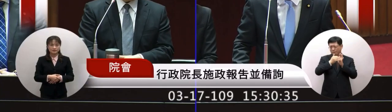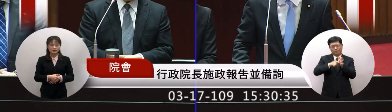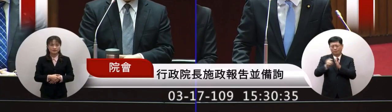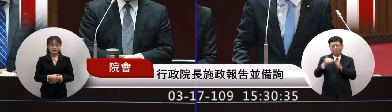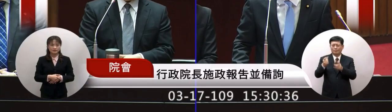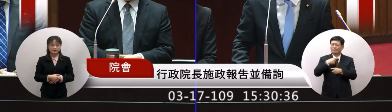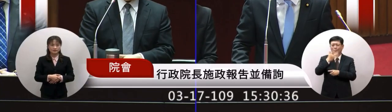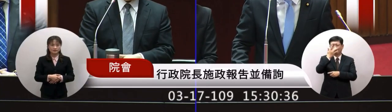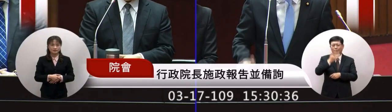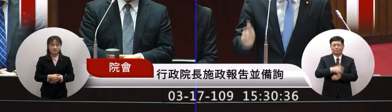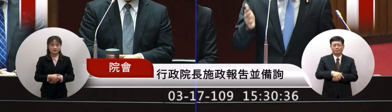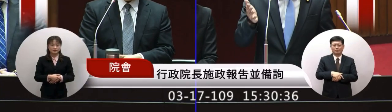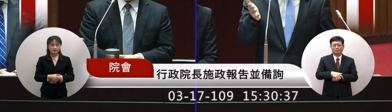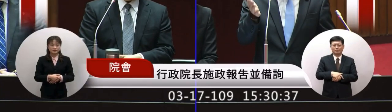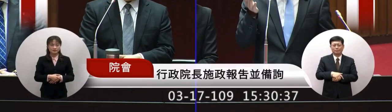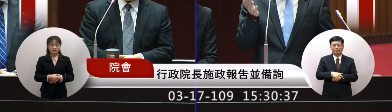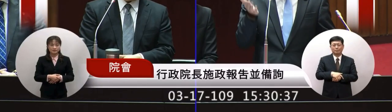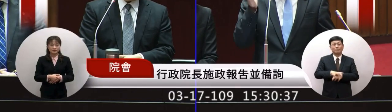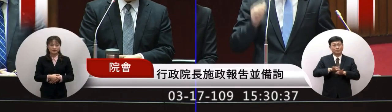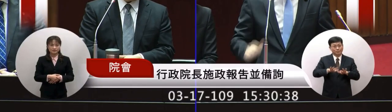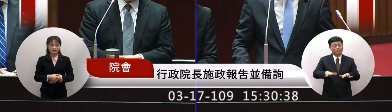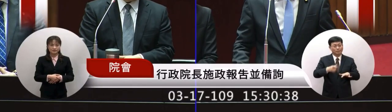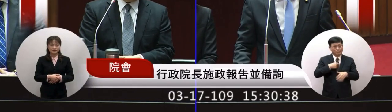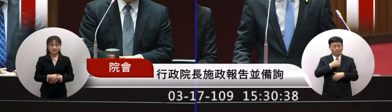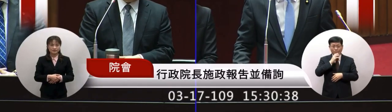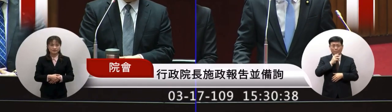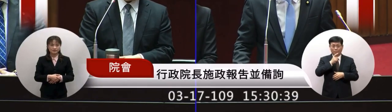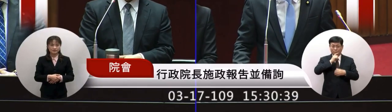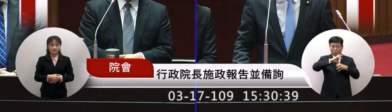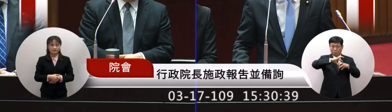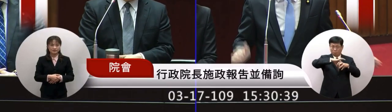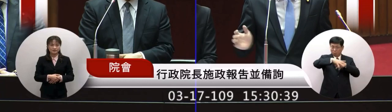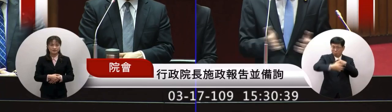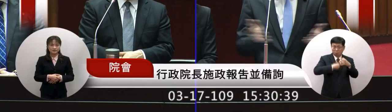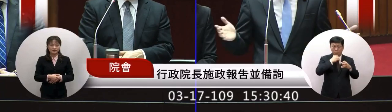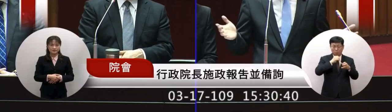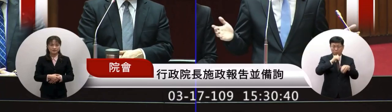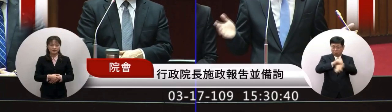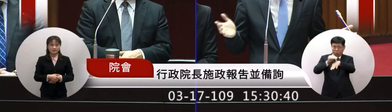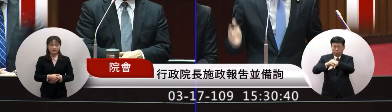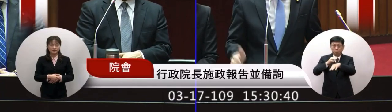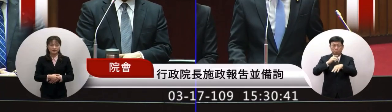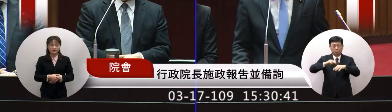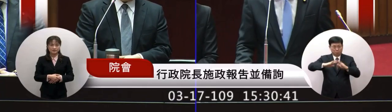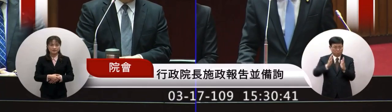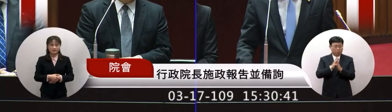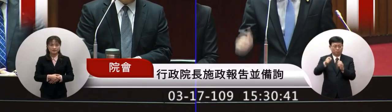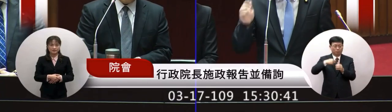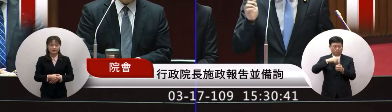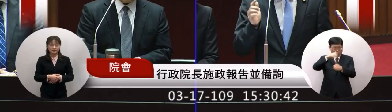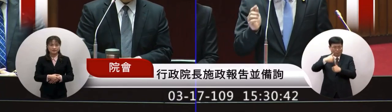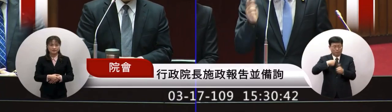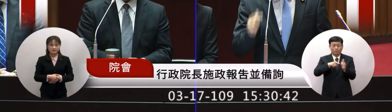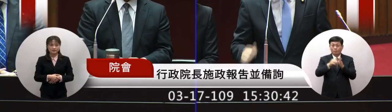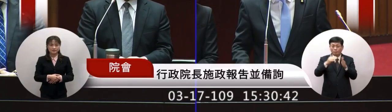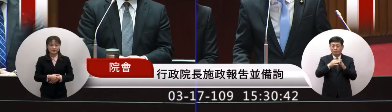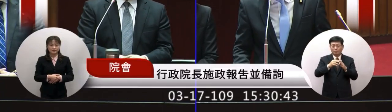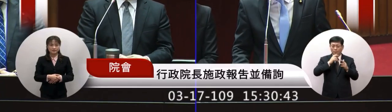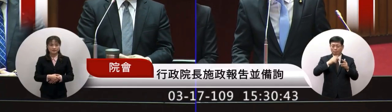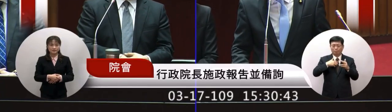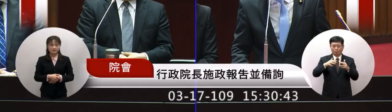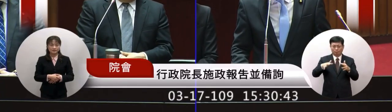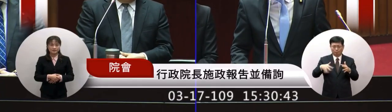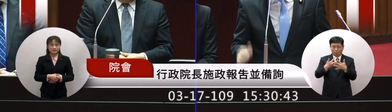么会懂呢？所以其实我们应该要让这些全球的防疫专家直接跟我们第一线的防疫专家在线上对